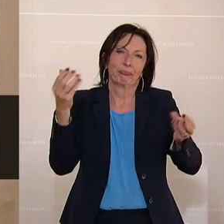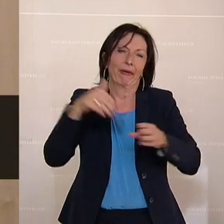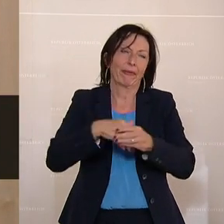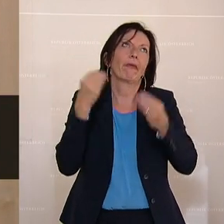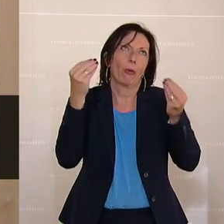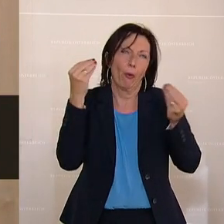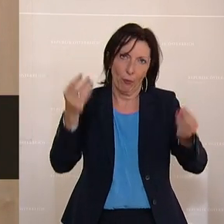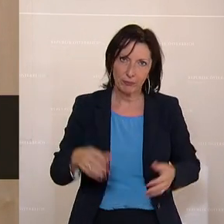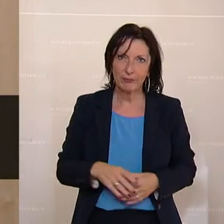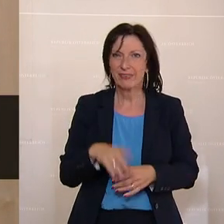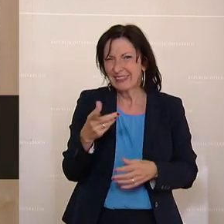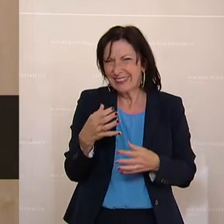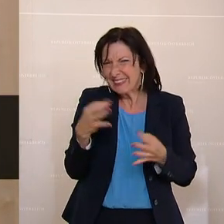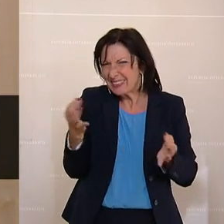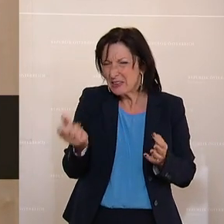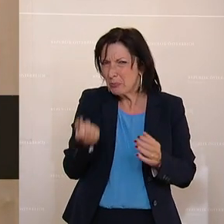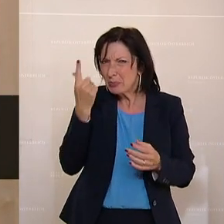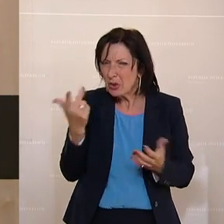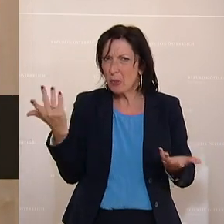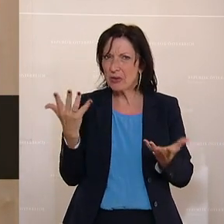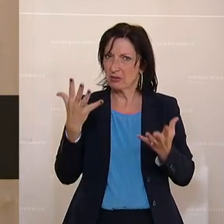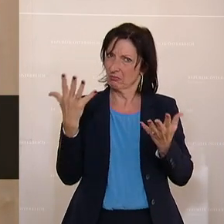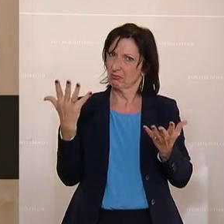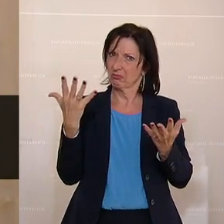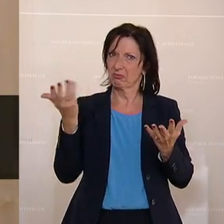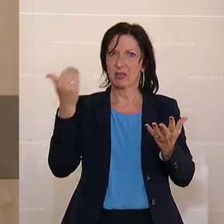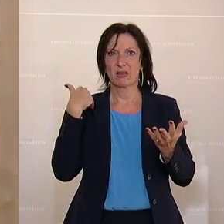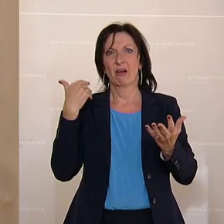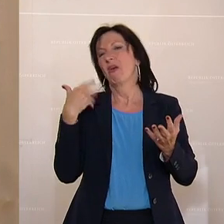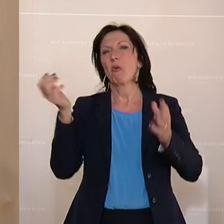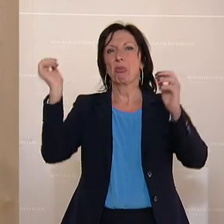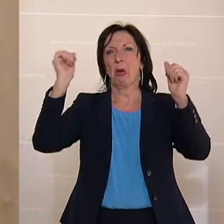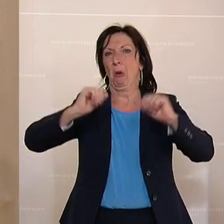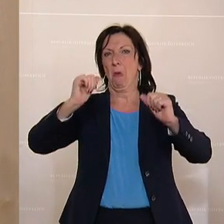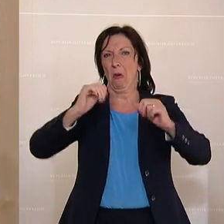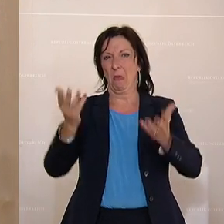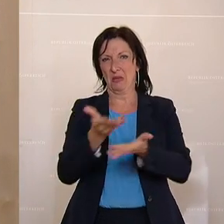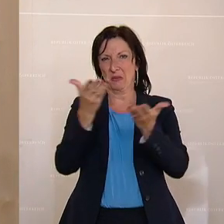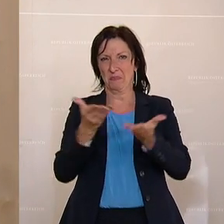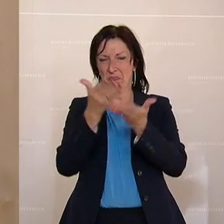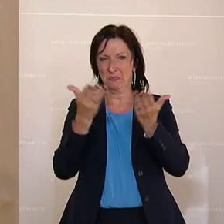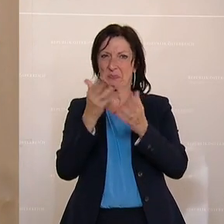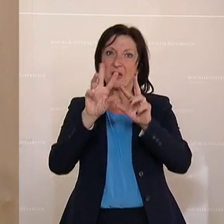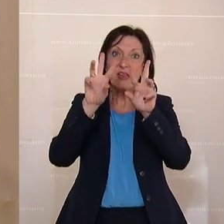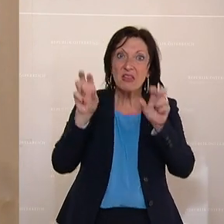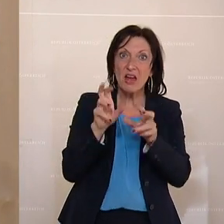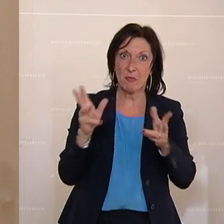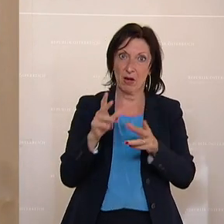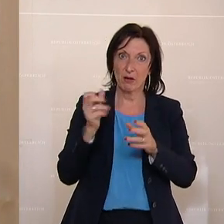deswegen nichtssagend und als Ergebnis eines lauen Kompromisses, weil er hier sich einem Thema widmet, wo besonders